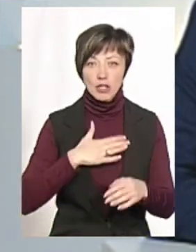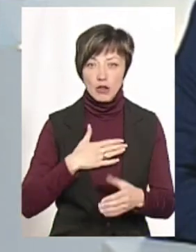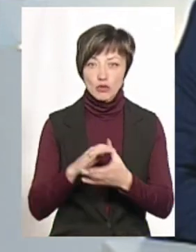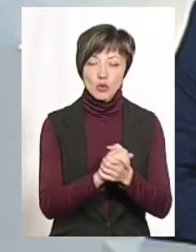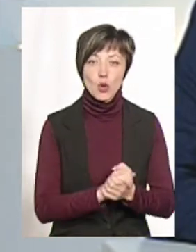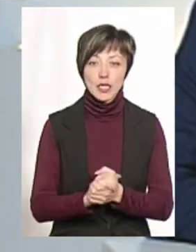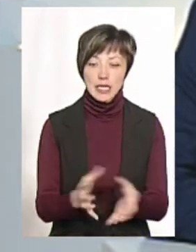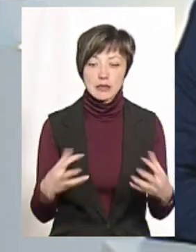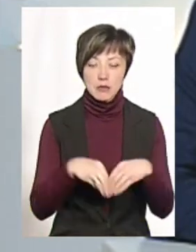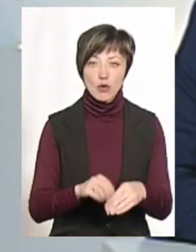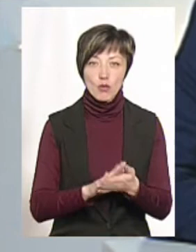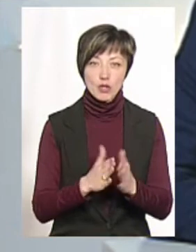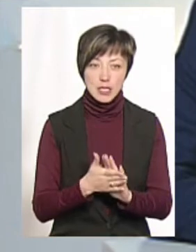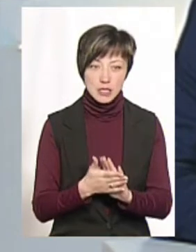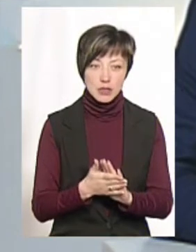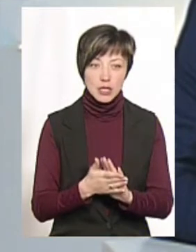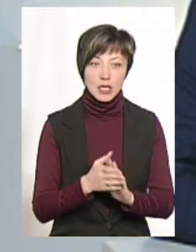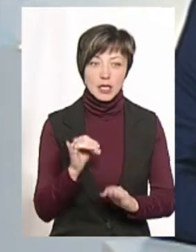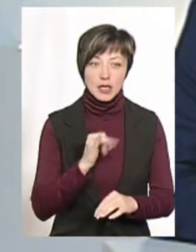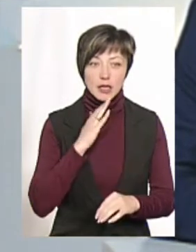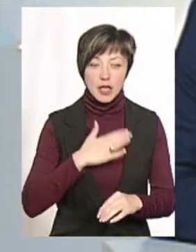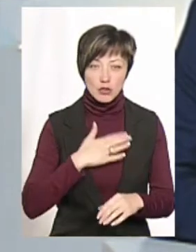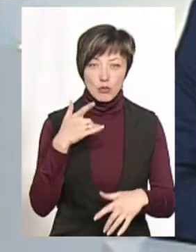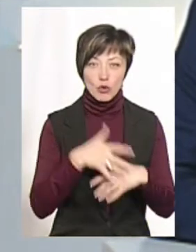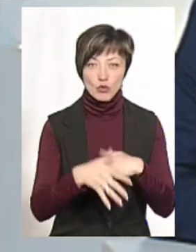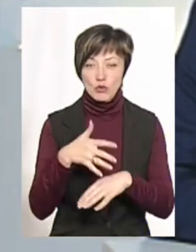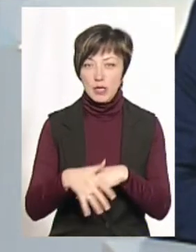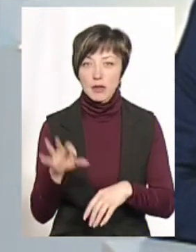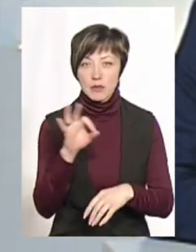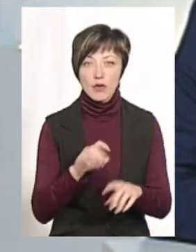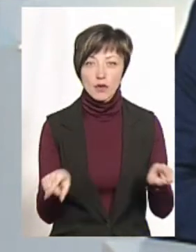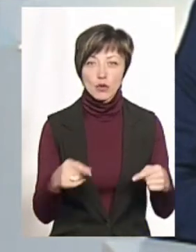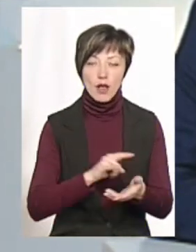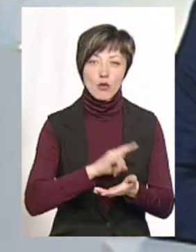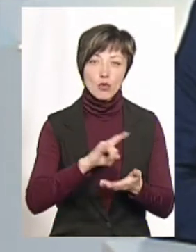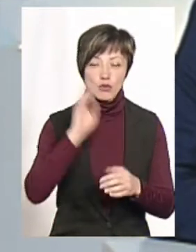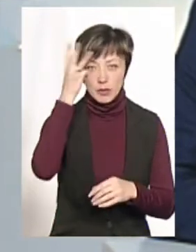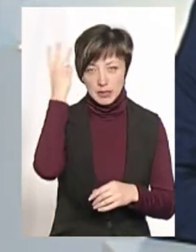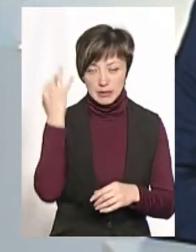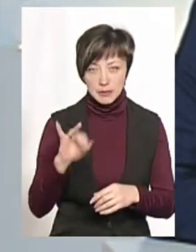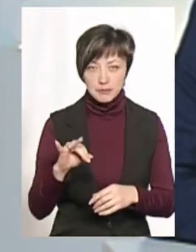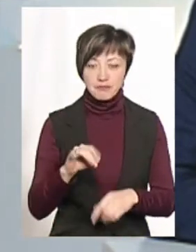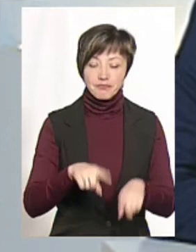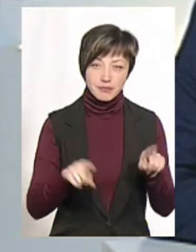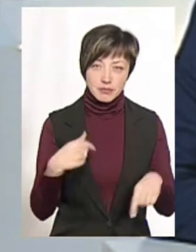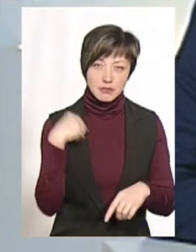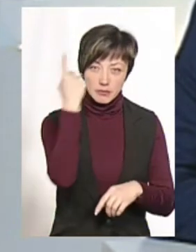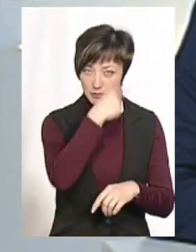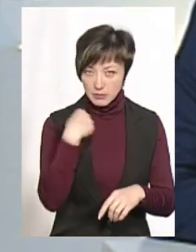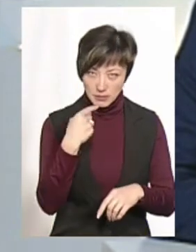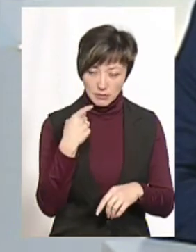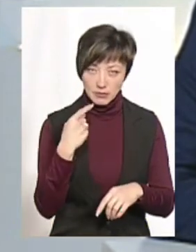нашу солідарну спільну позицію і наше порозуміння стосовно відновлення аеропорту Хмельницький. Час від часу я